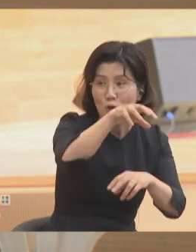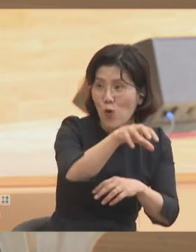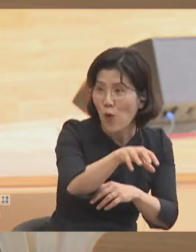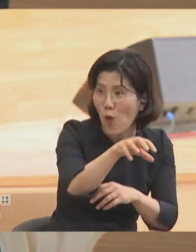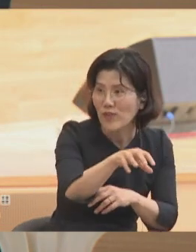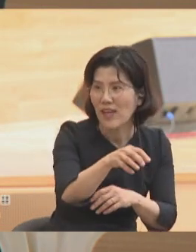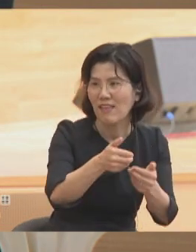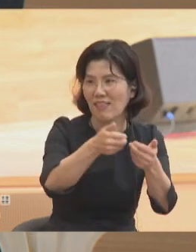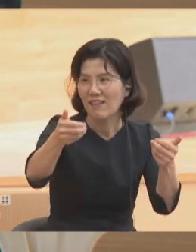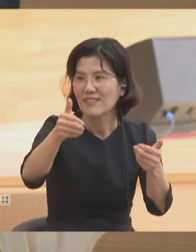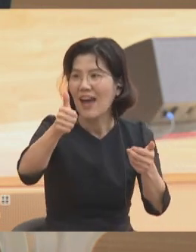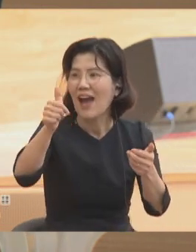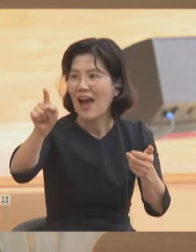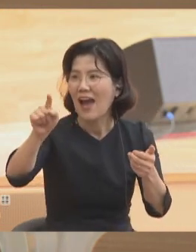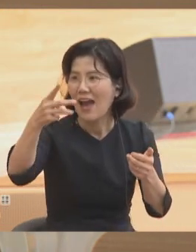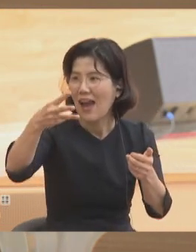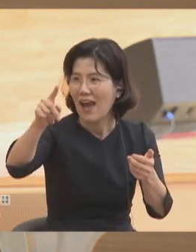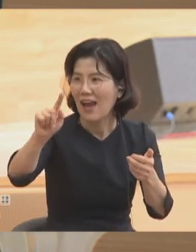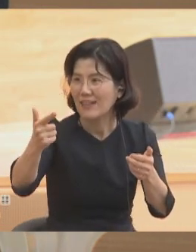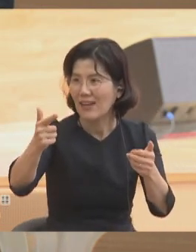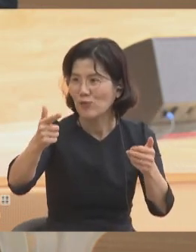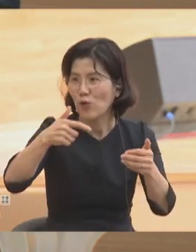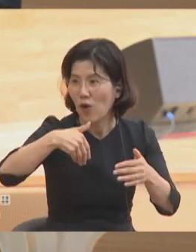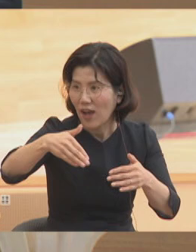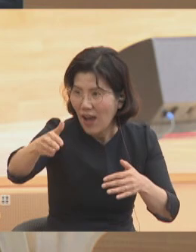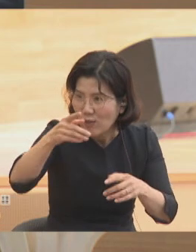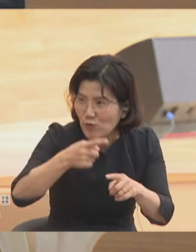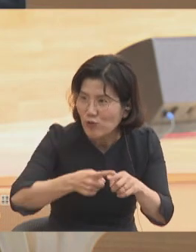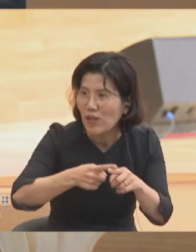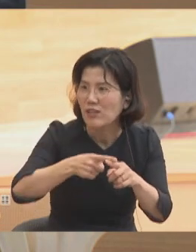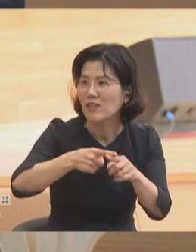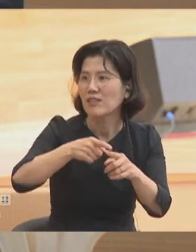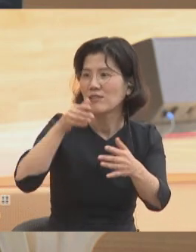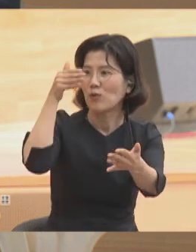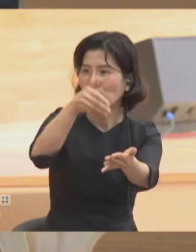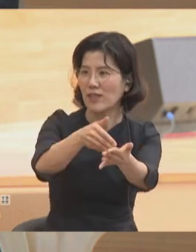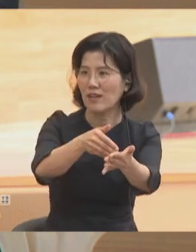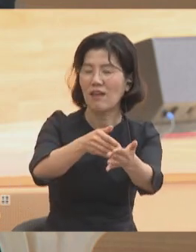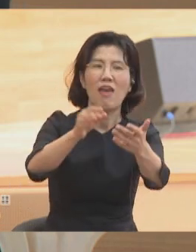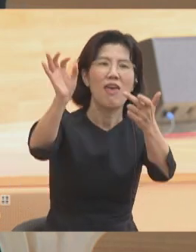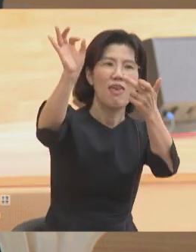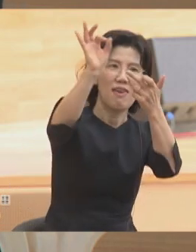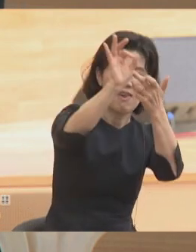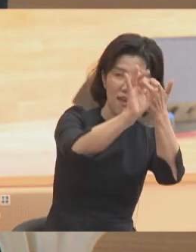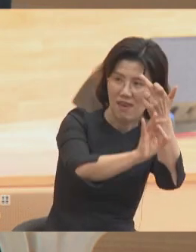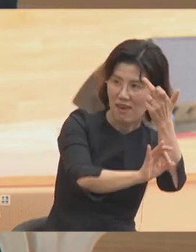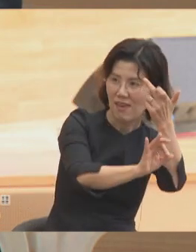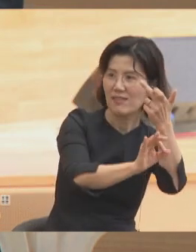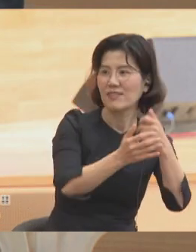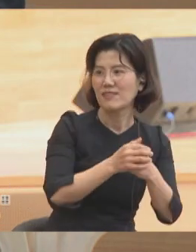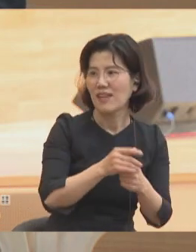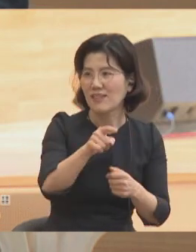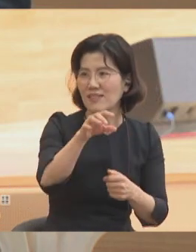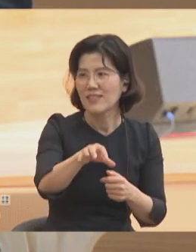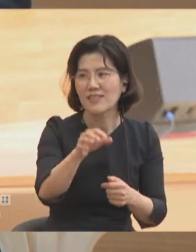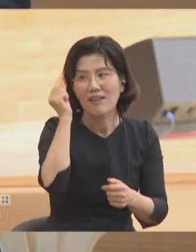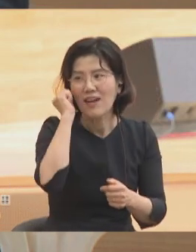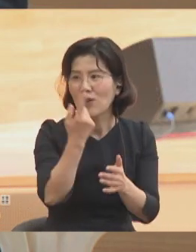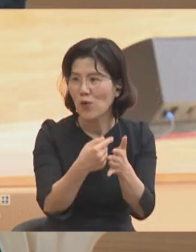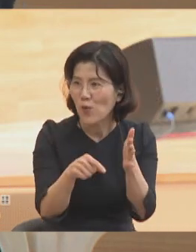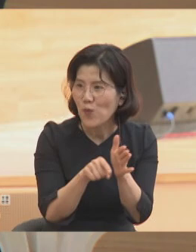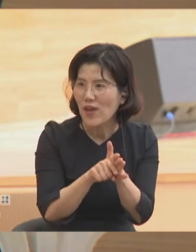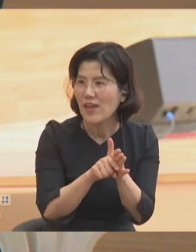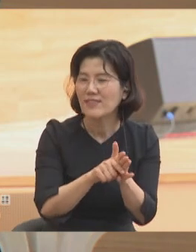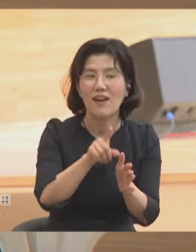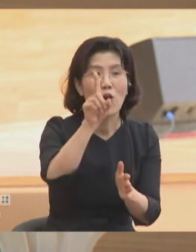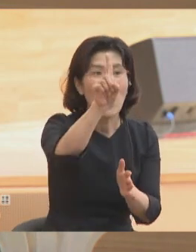가더니 한 곳에 이을 해가 진지라 거기서 유숙하려고 그곳에 한도를 가져다가 베개로 삼고 거기 누워